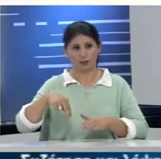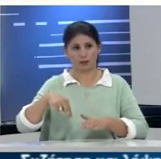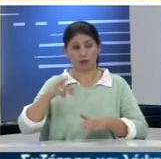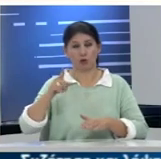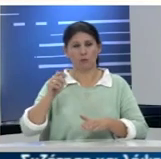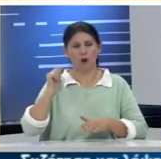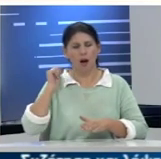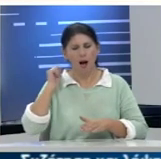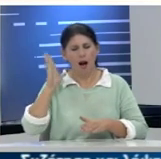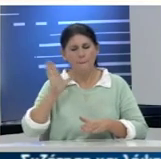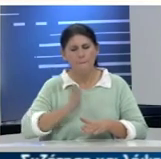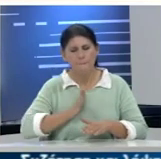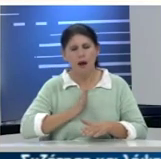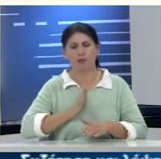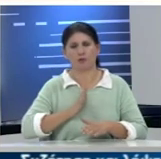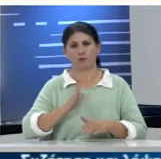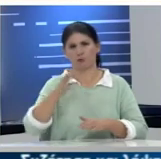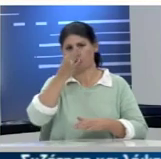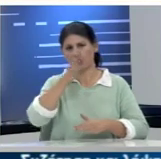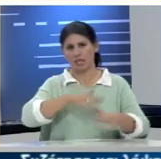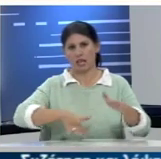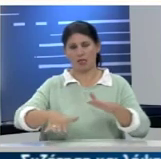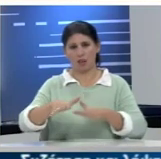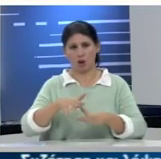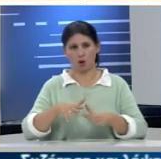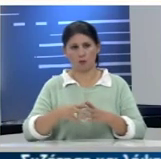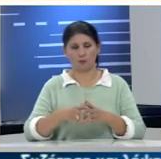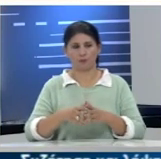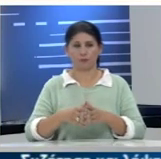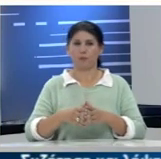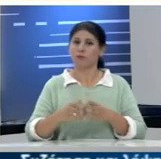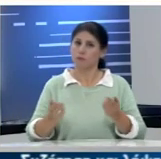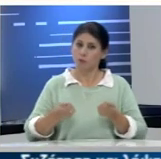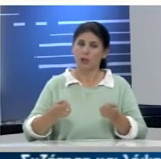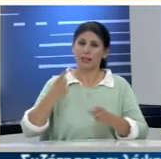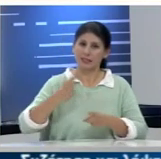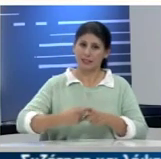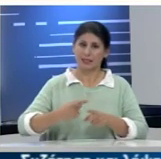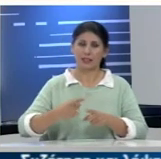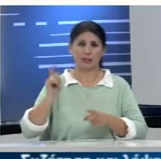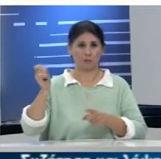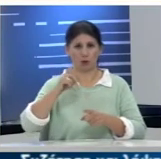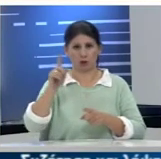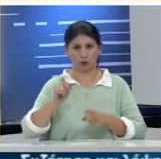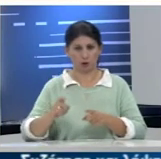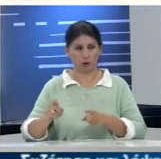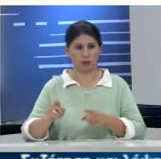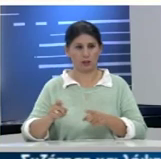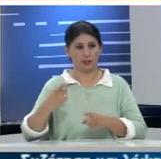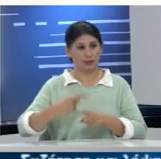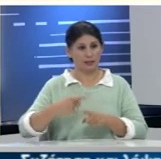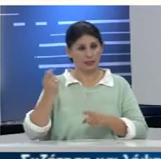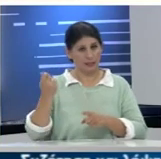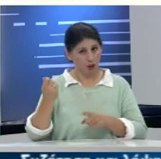πιο απάνθρωπο σκάνδαλο που συντελέστηκε στην ελληνική πολιτική ζωή, στην ελληνική